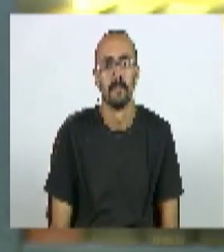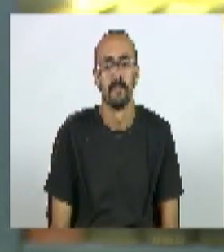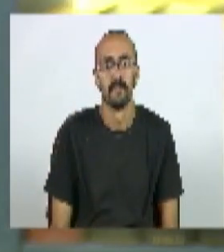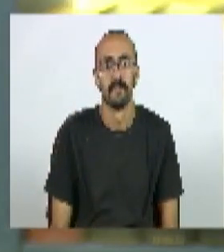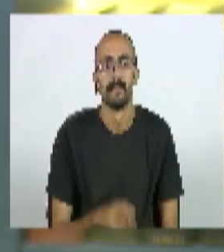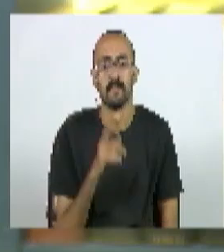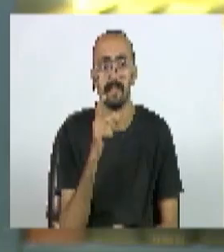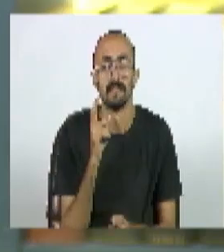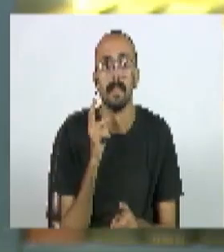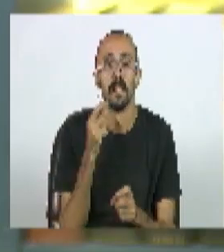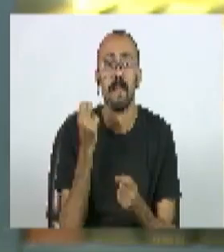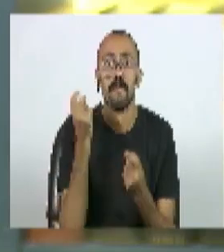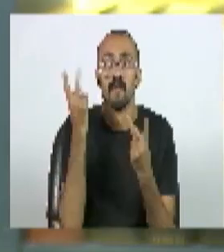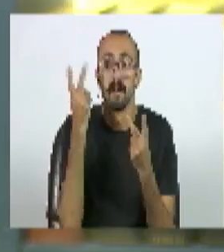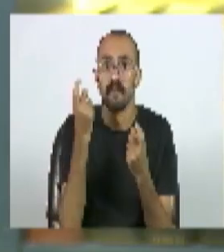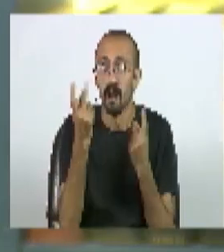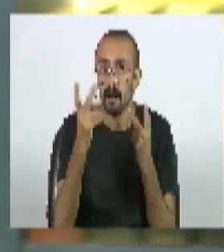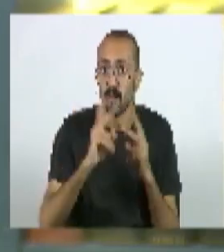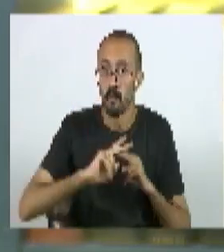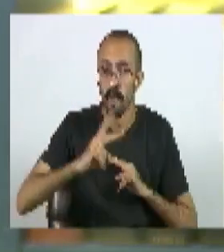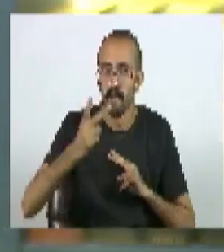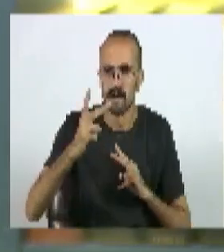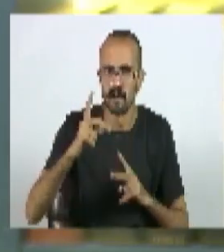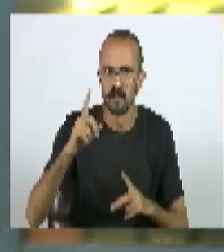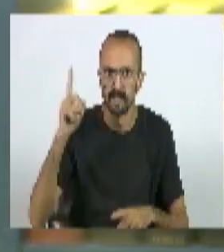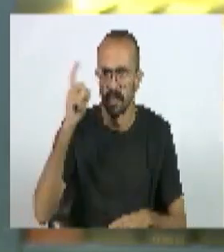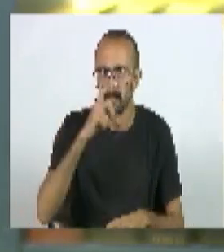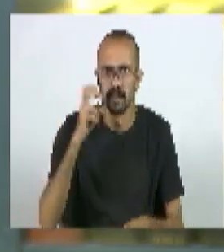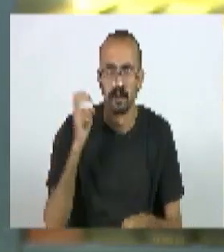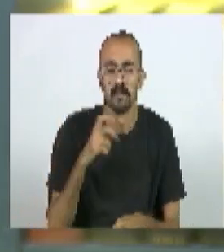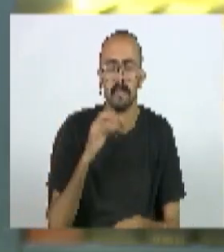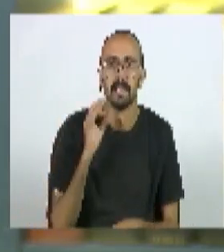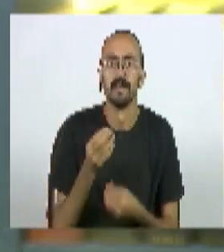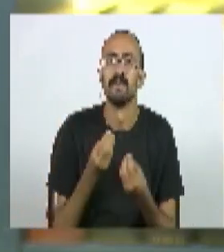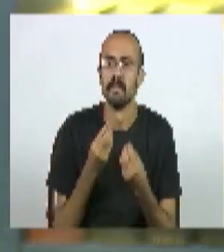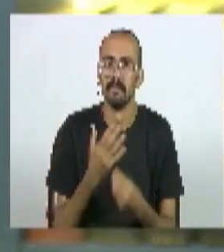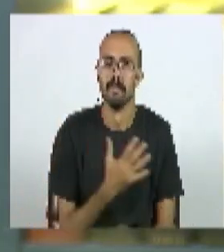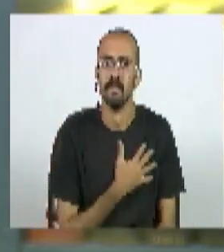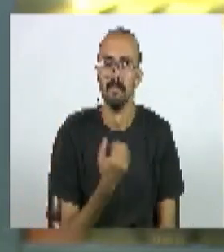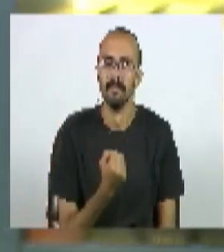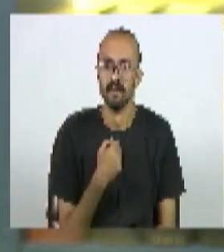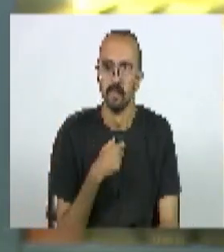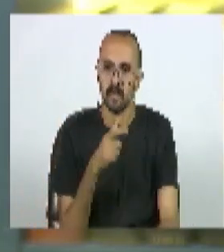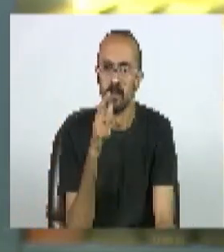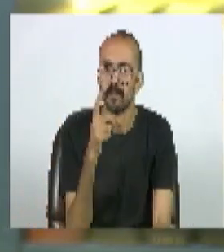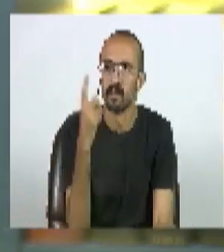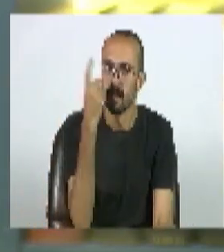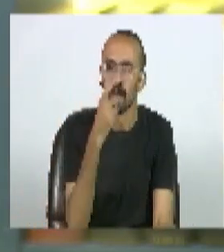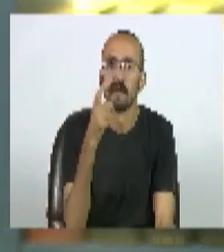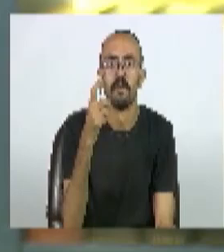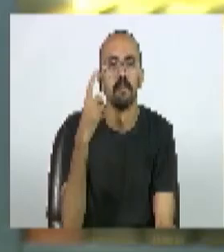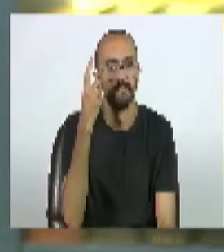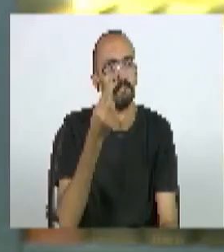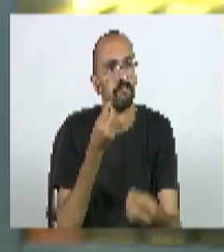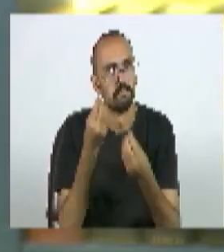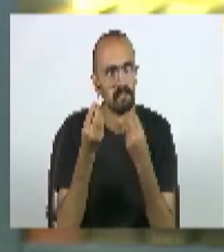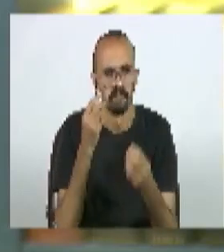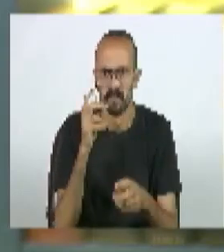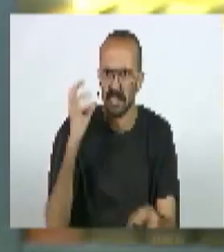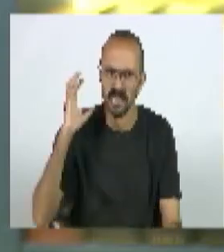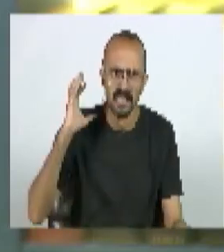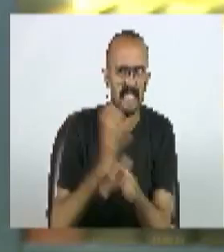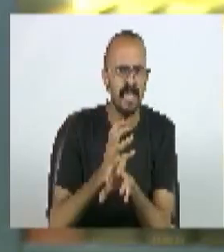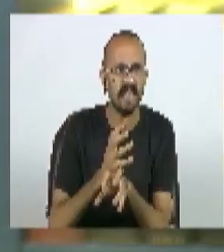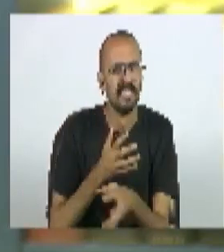مواجهة الاراء المتطرفة والانعزالية. لابد يكون لينا شجاعة ان احنا نواجه الاراء المتطرفة. سألت